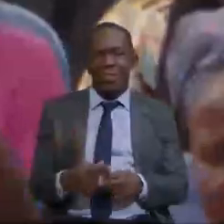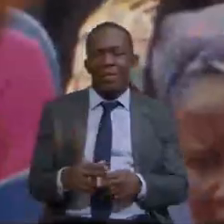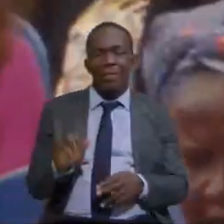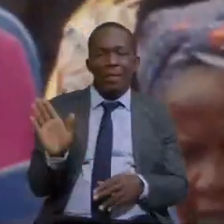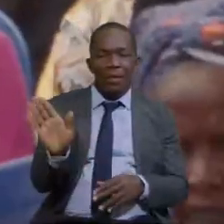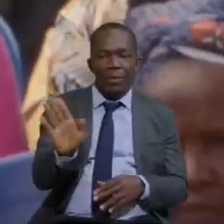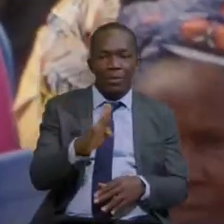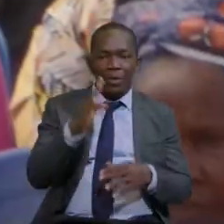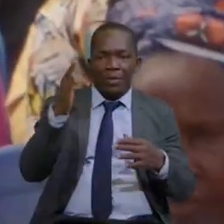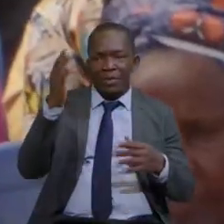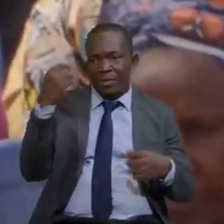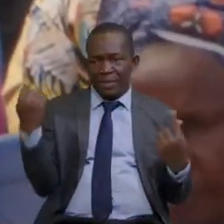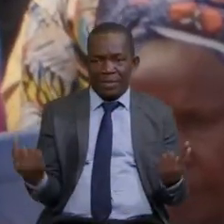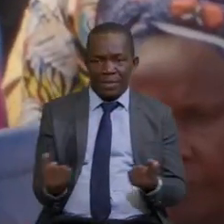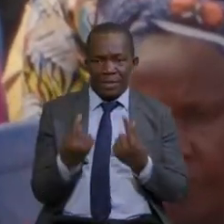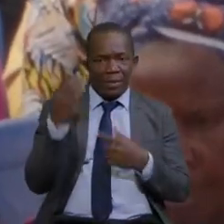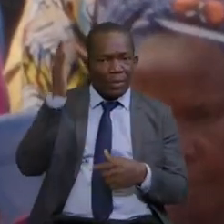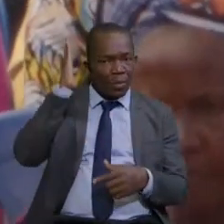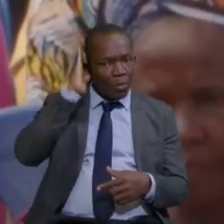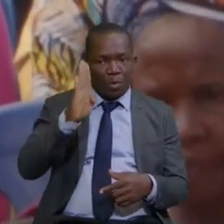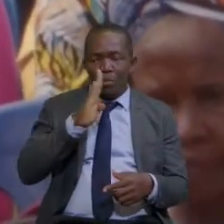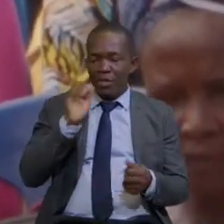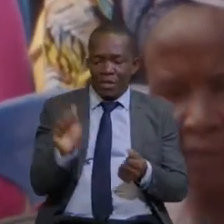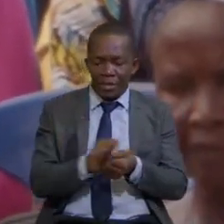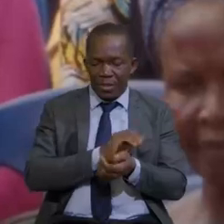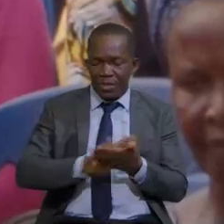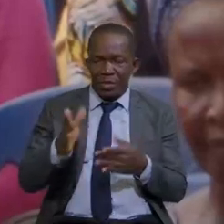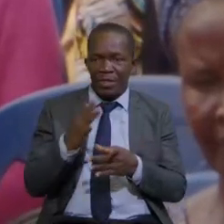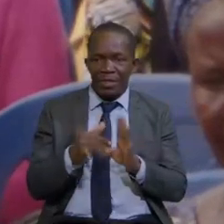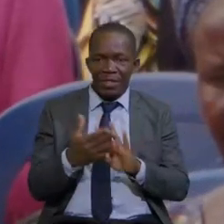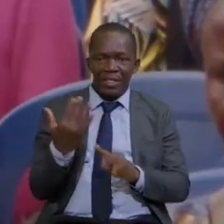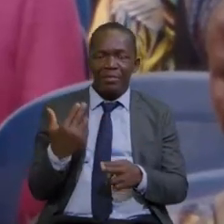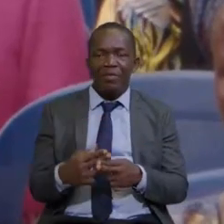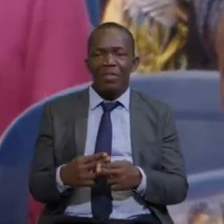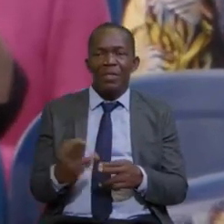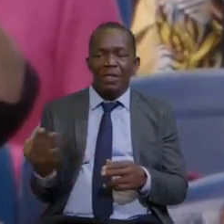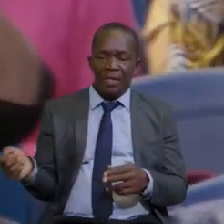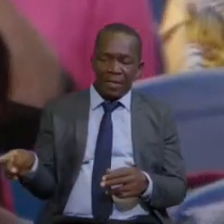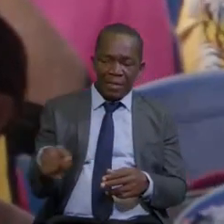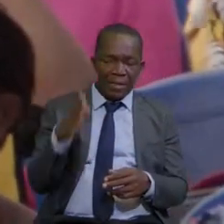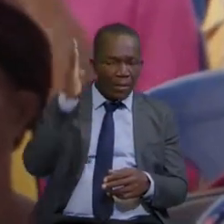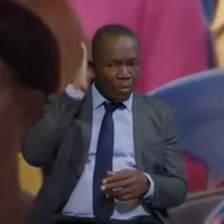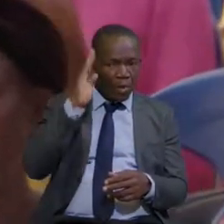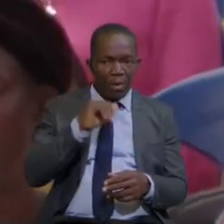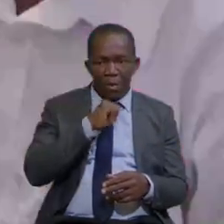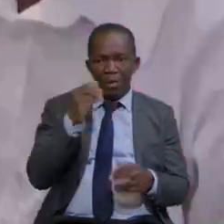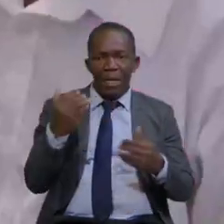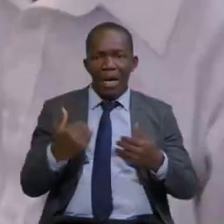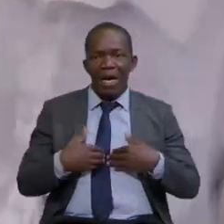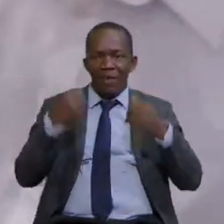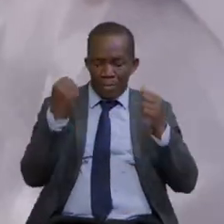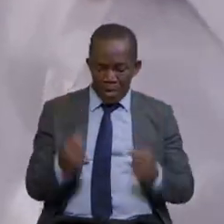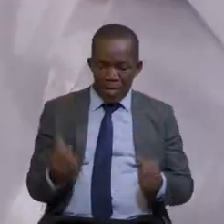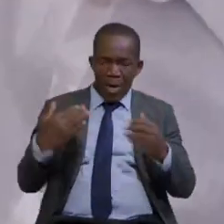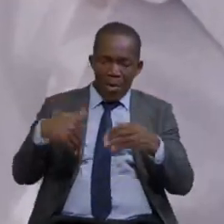enlevé, foulé aux pieds et n'aura plus de pouvoir sur toi au nom de Jésus.